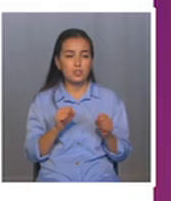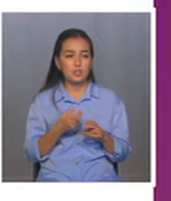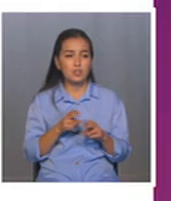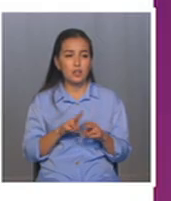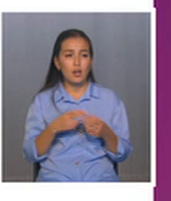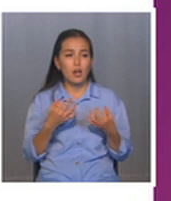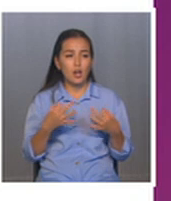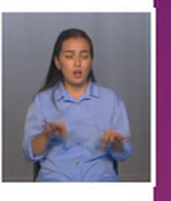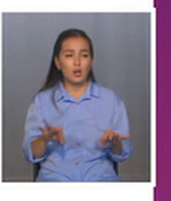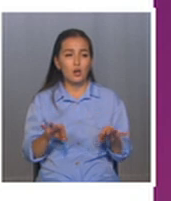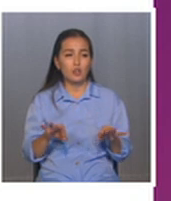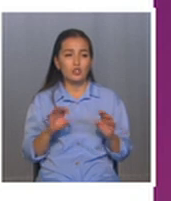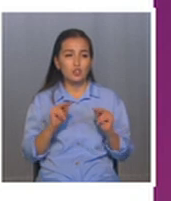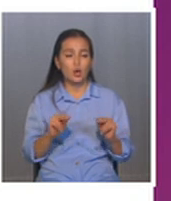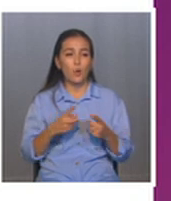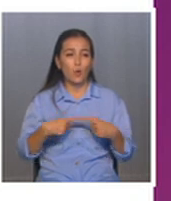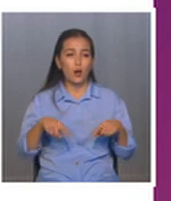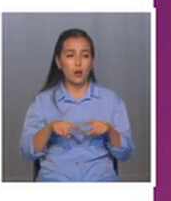құру жайында өзінің еңбектерін